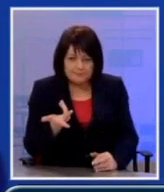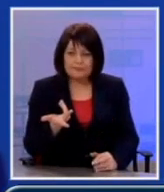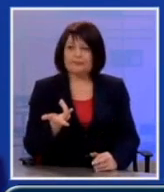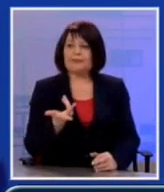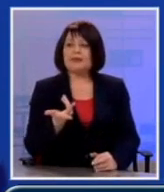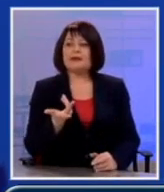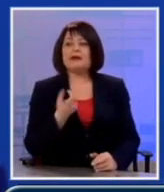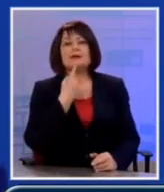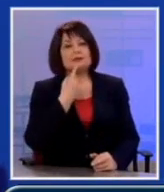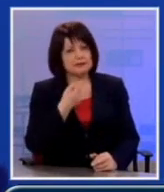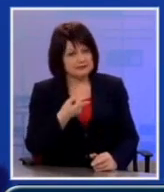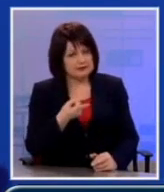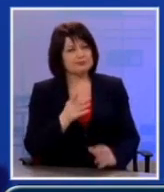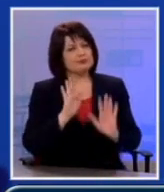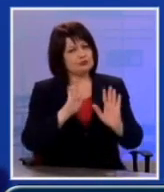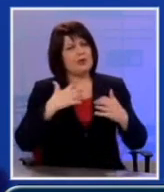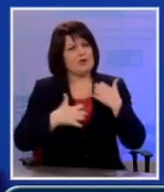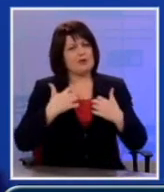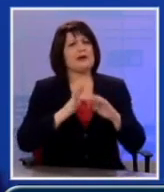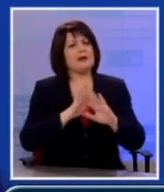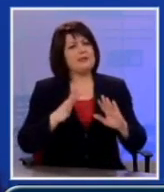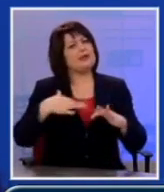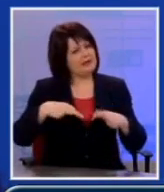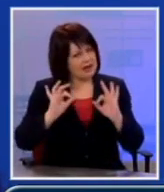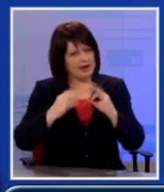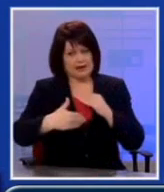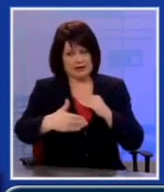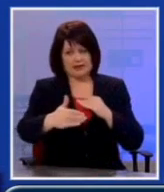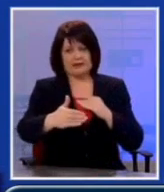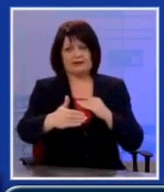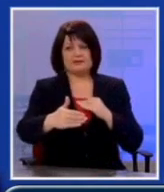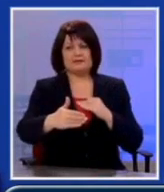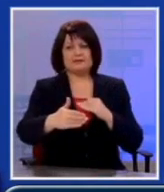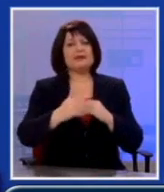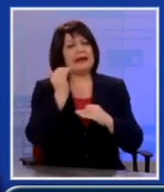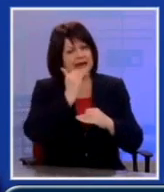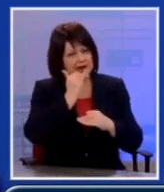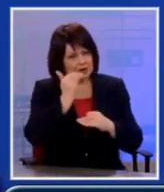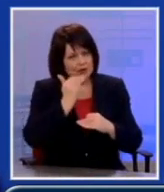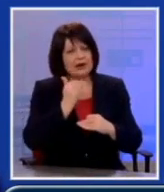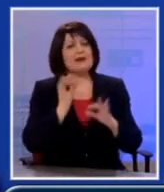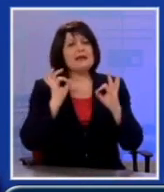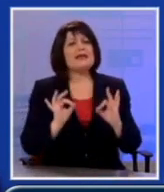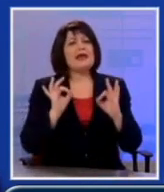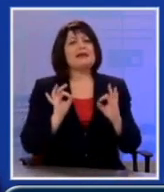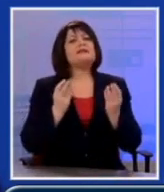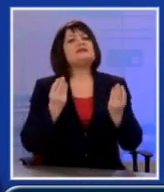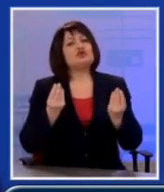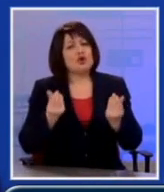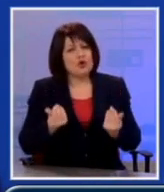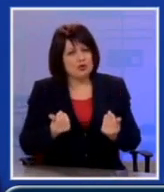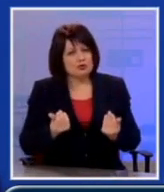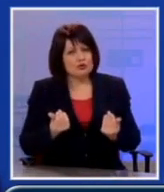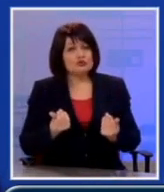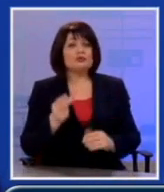κοινοβουλευτικός έλεγχος, ας μην αγωνιούν, θα ξεκινήσει πάρα πολύ άμεσα και θα ξεκινήσει με τέτοιο τρόπο που